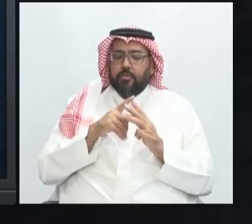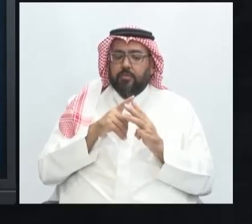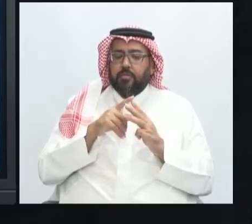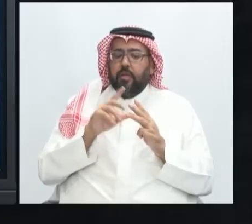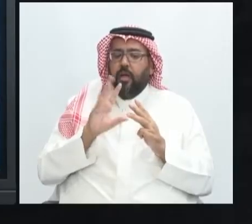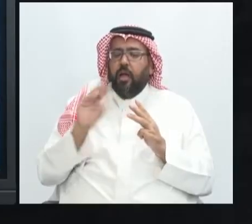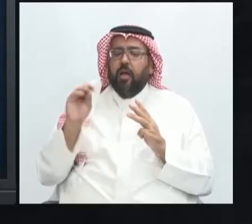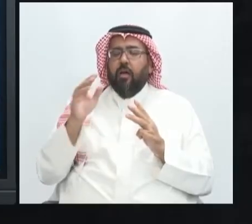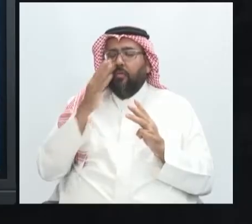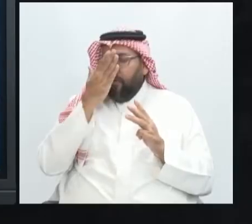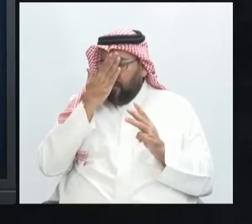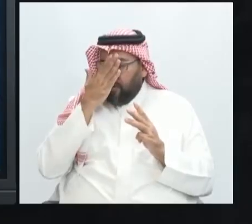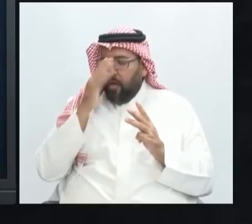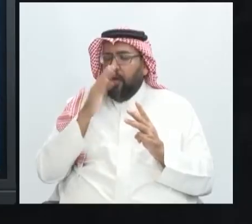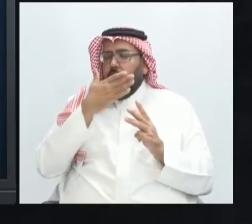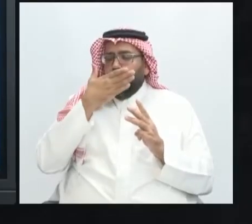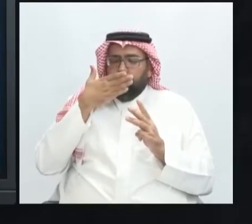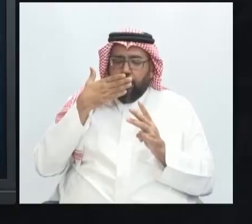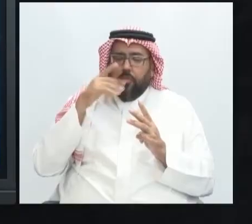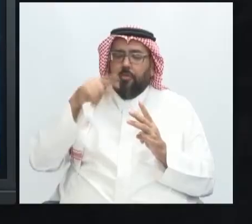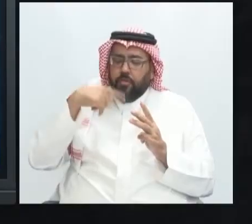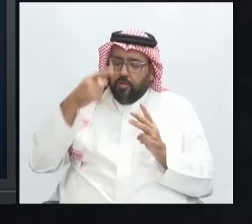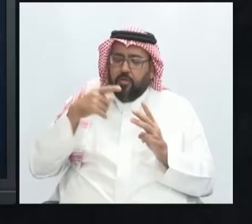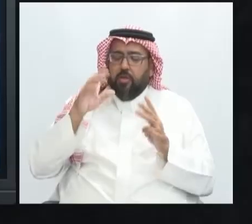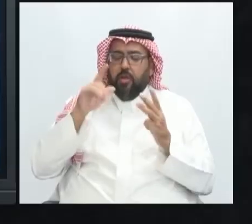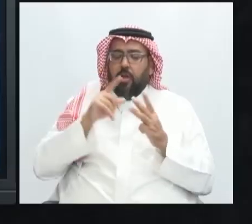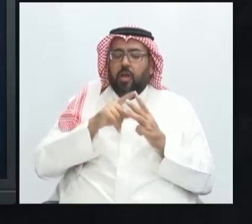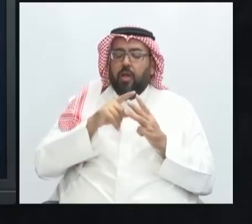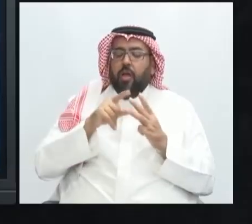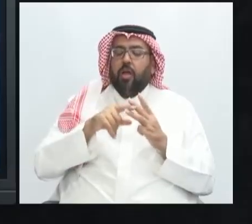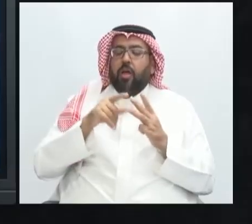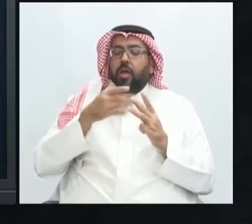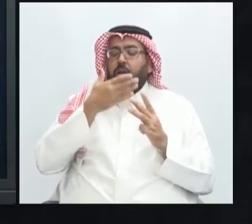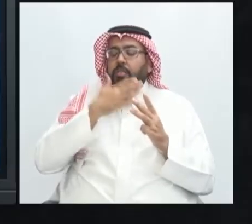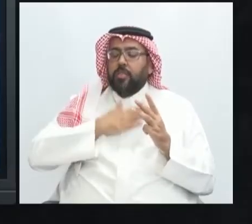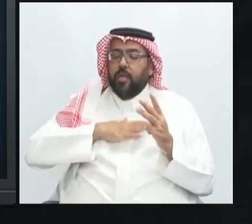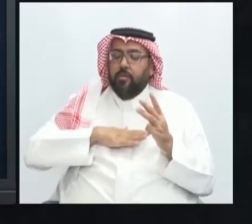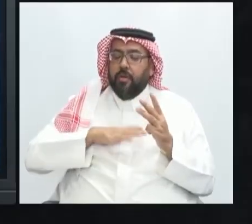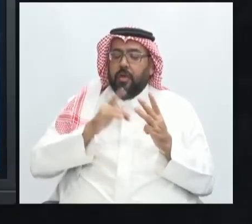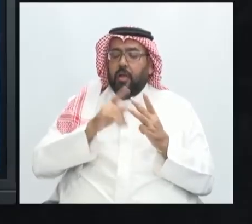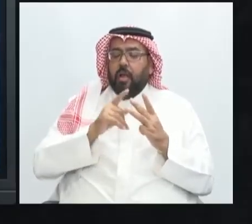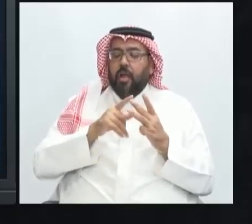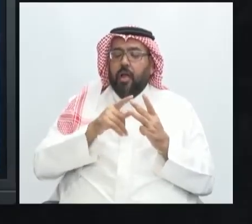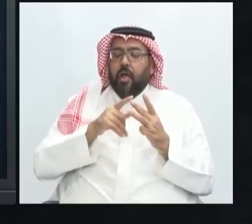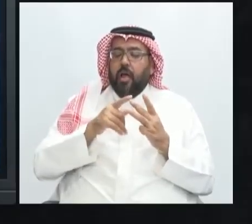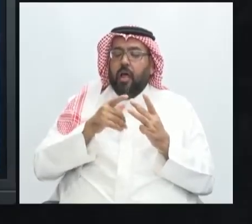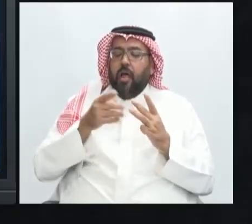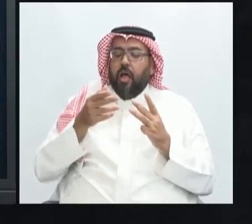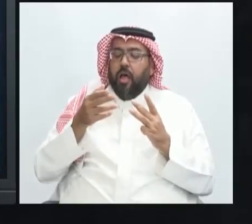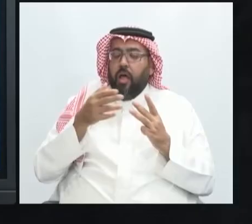مثل ماذا اداء العبادات والمداومه عليها والقيام بها حق القيام ممتاز طيب النوع الثاني